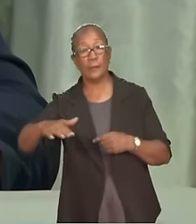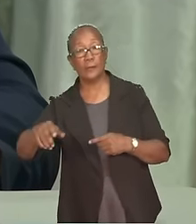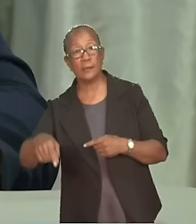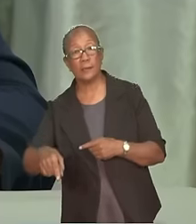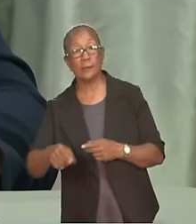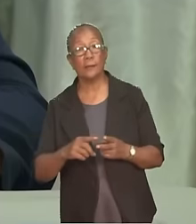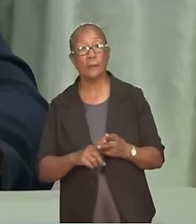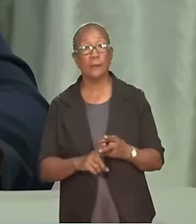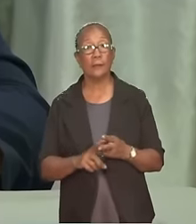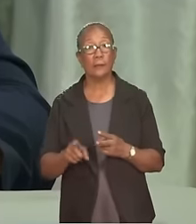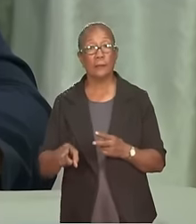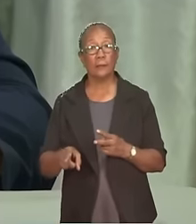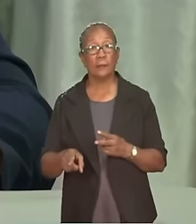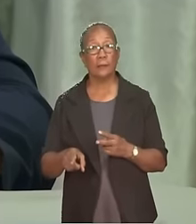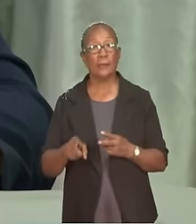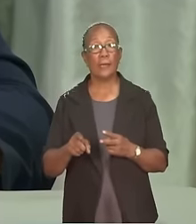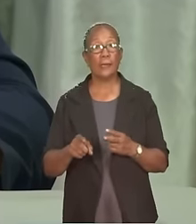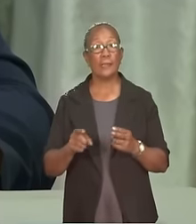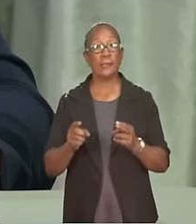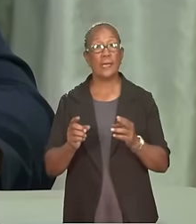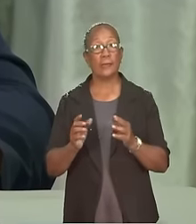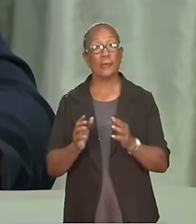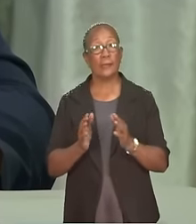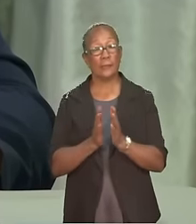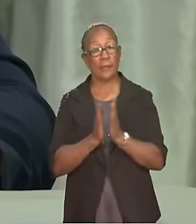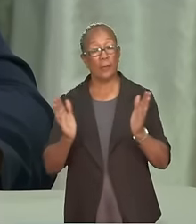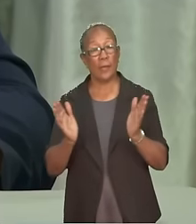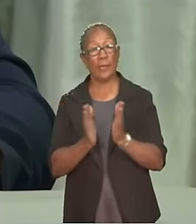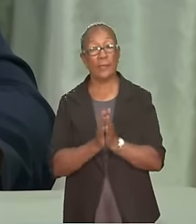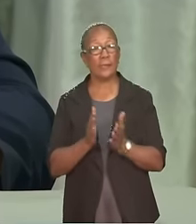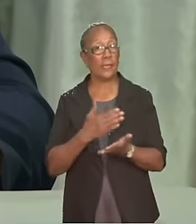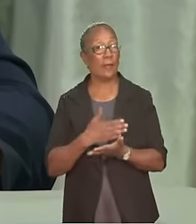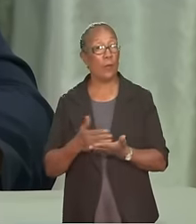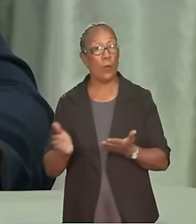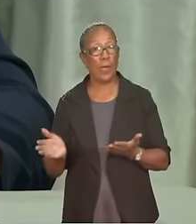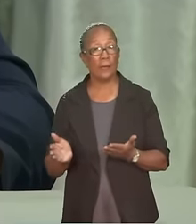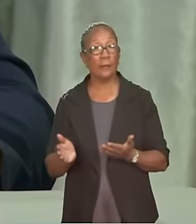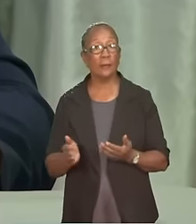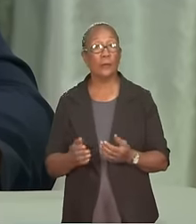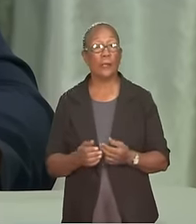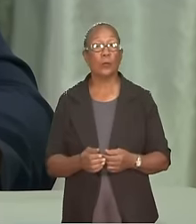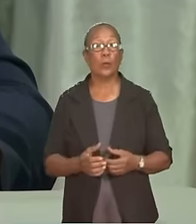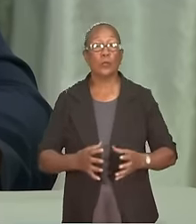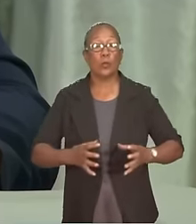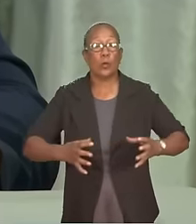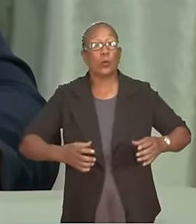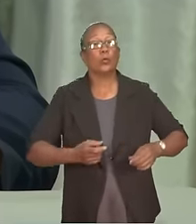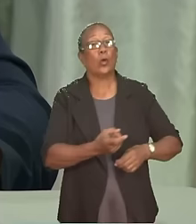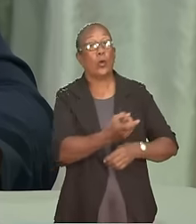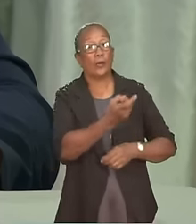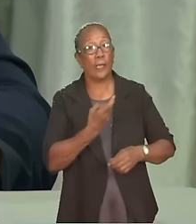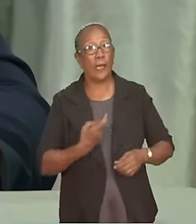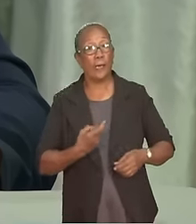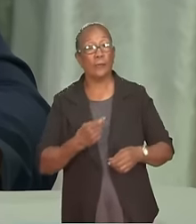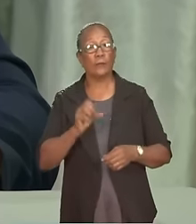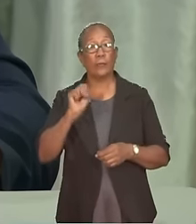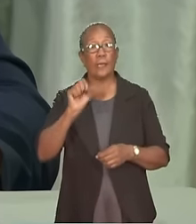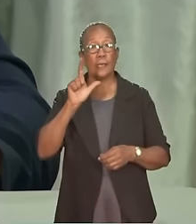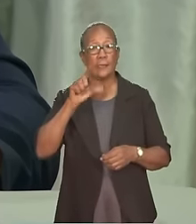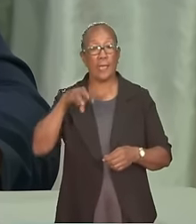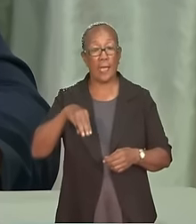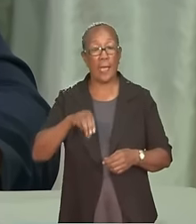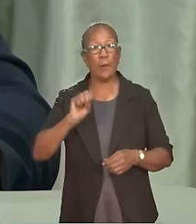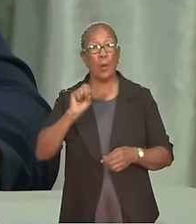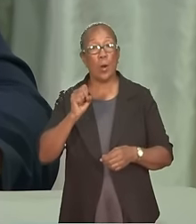is de leasetermijn al verstreken. Het was een grote uitdaging voor de SLM-leiding om een